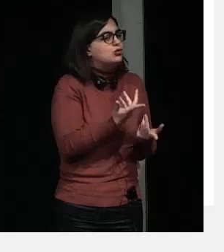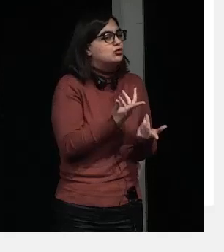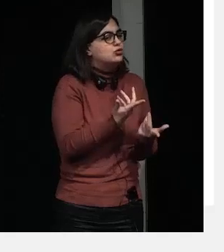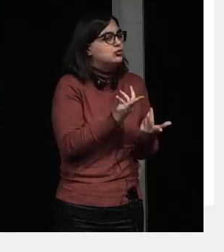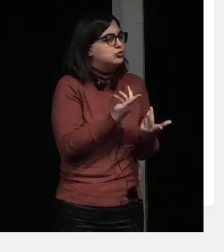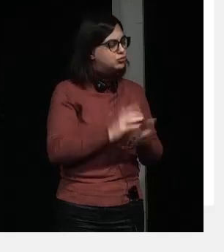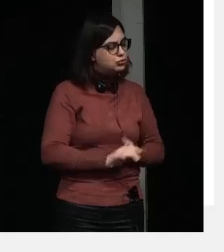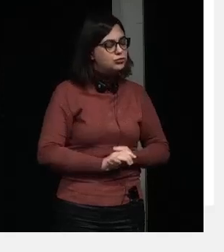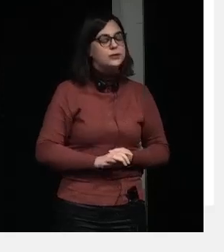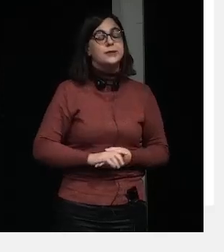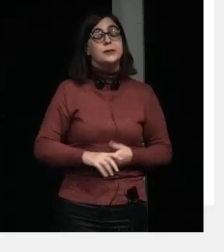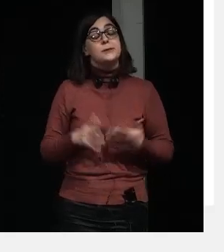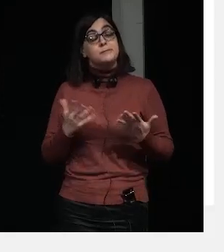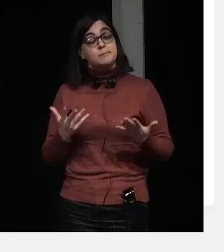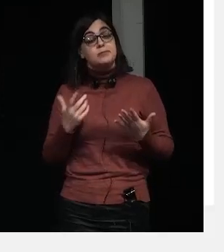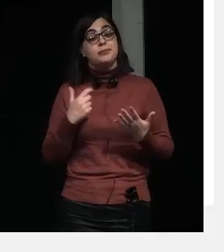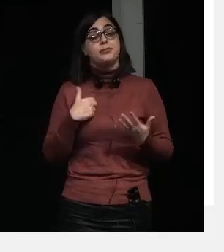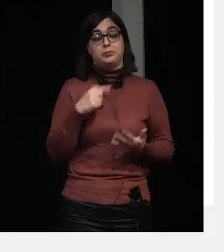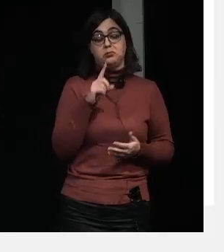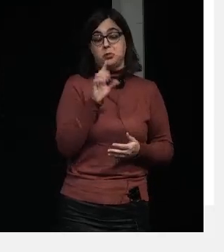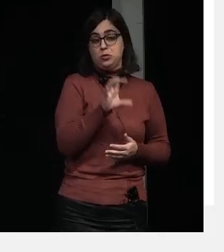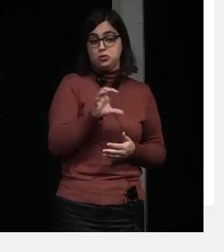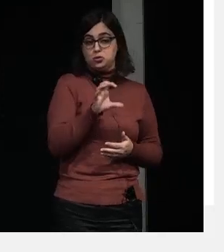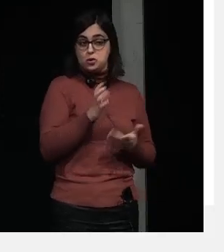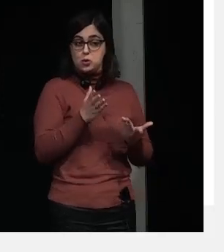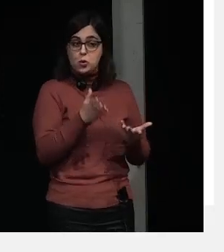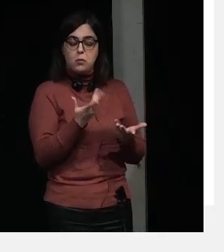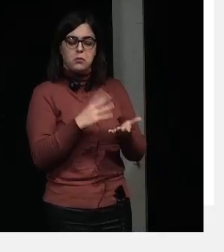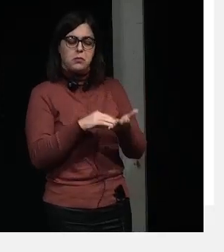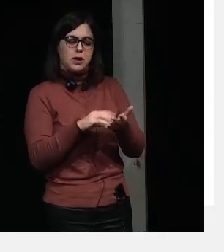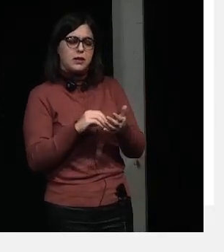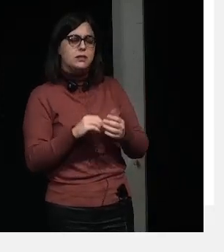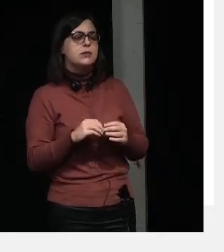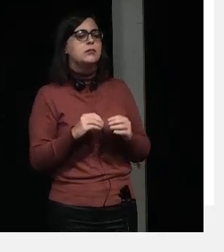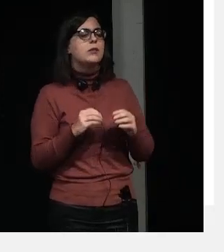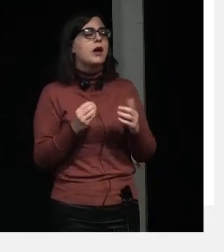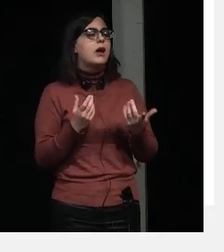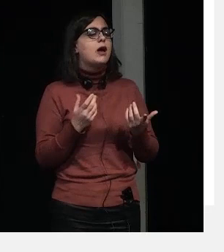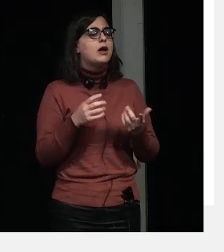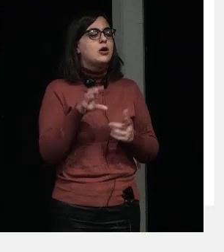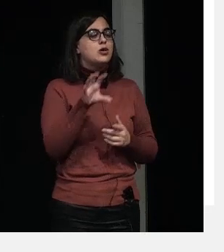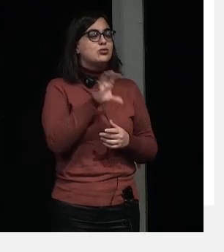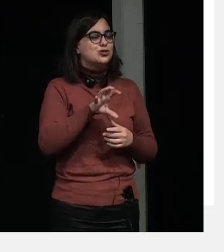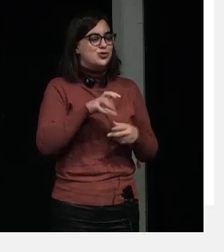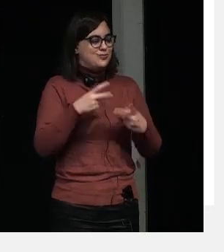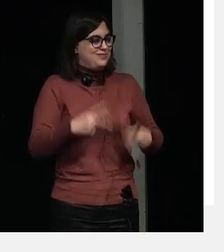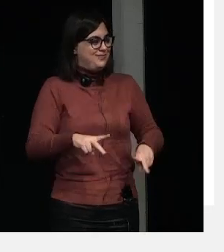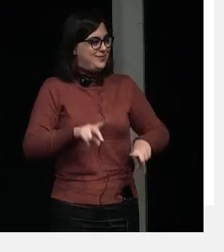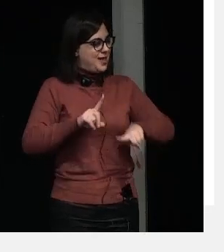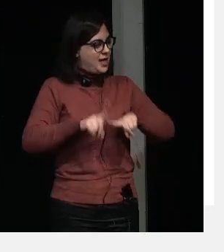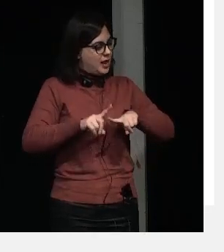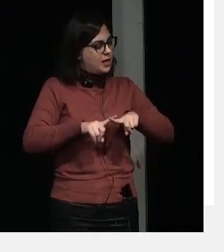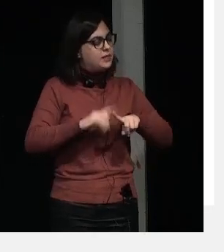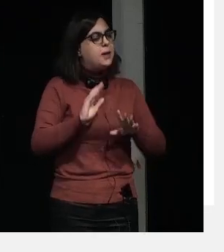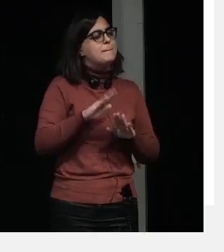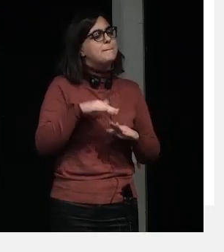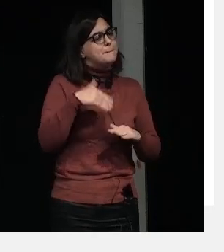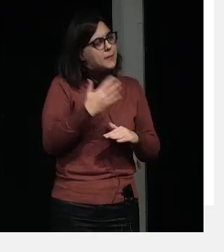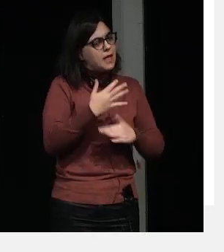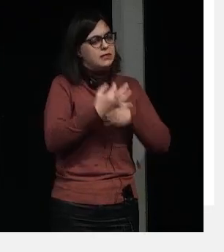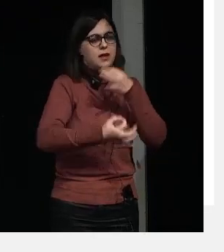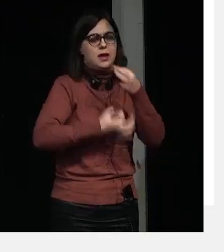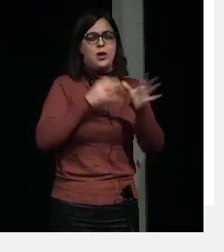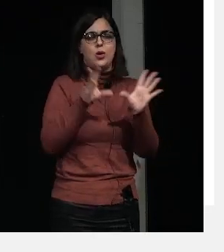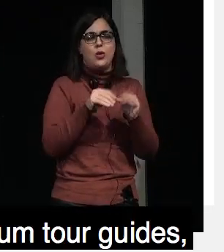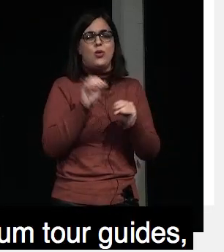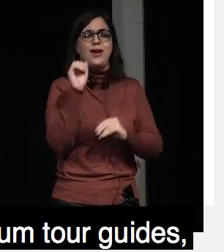Σε ένα χώρο όπως είναι το μουσείο, ας ξεκινήσουμε με τα μουσεία της Ελλάδας και έπειτα του